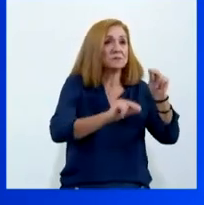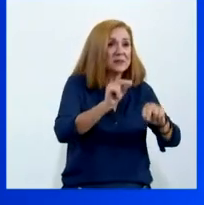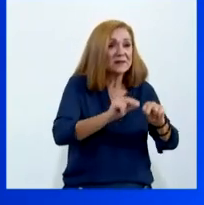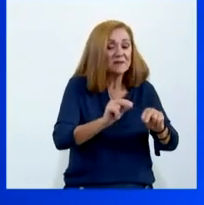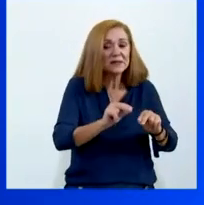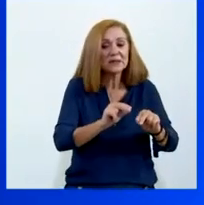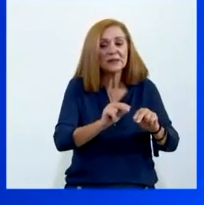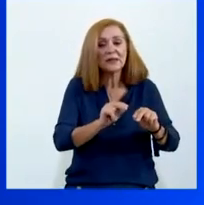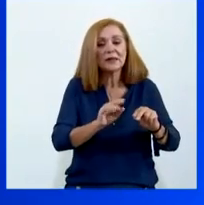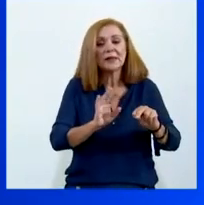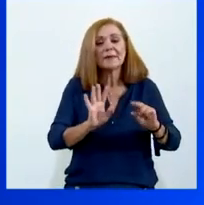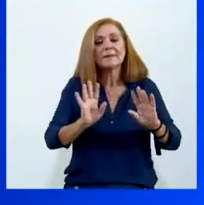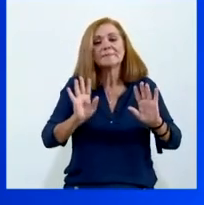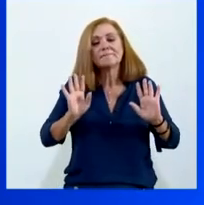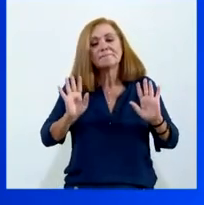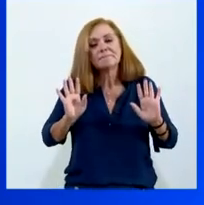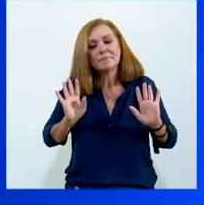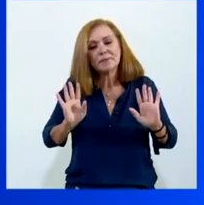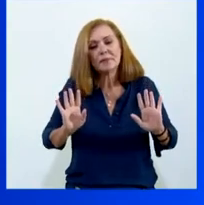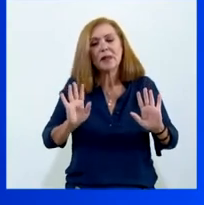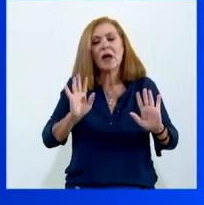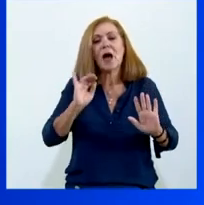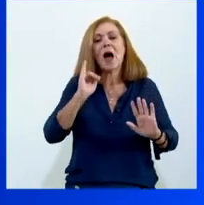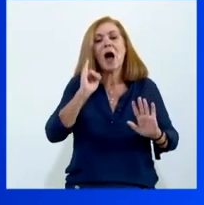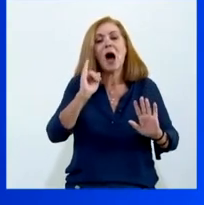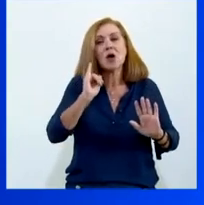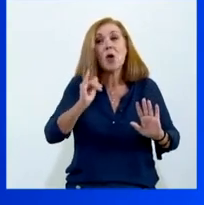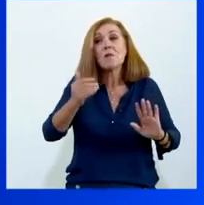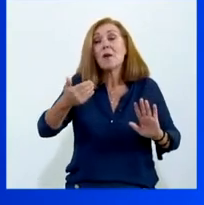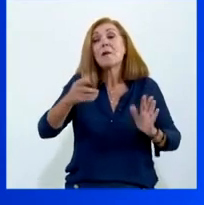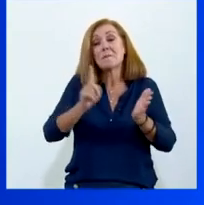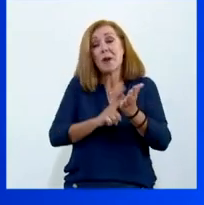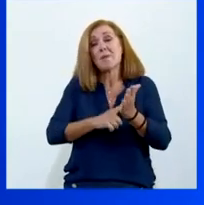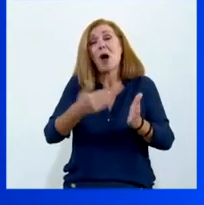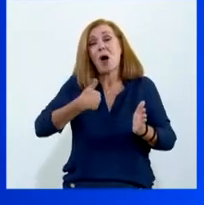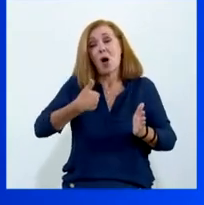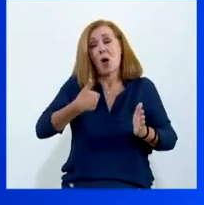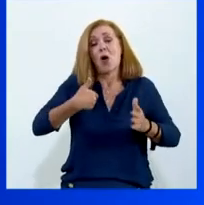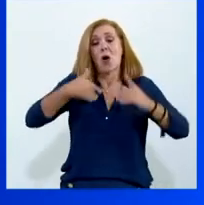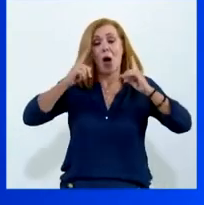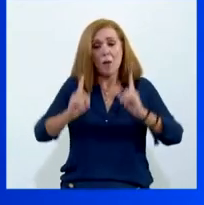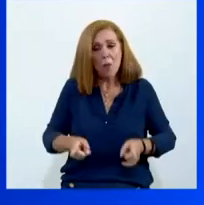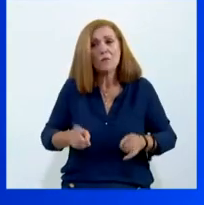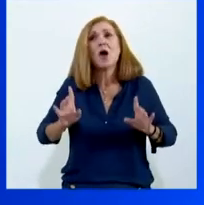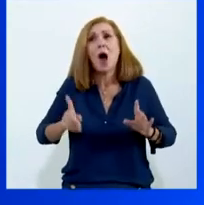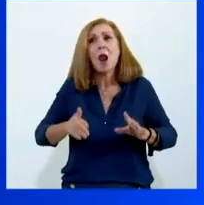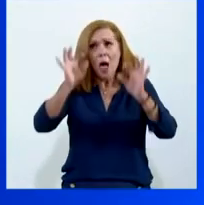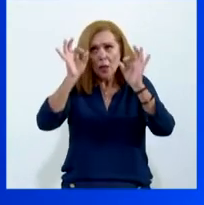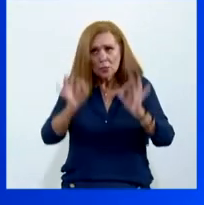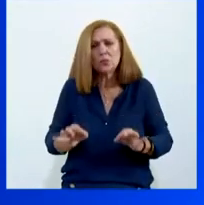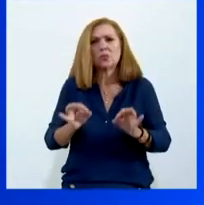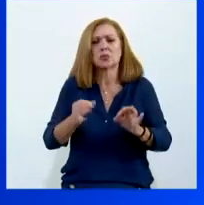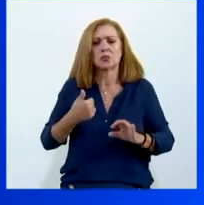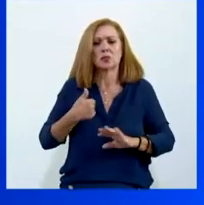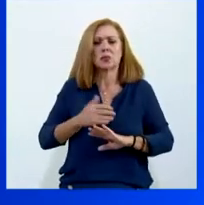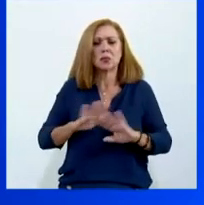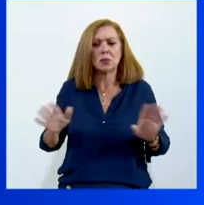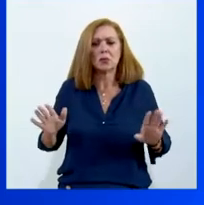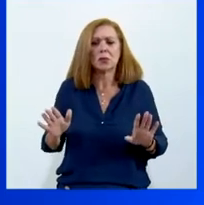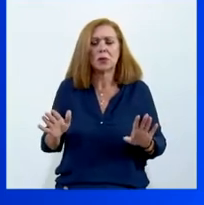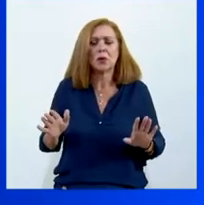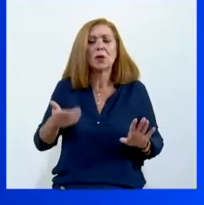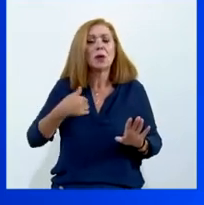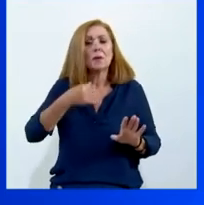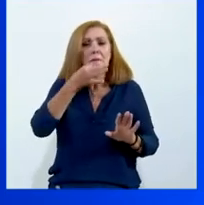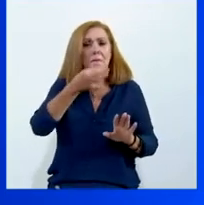προφανώς είναι μια δική μου απόφαση. Όμως ισχύει στο ακέραιο αυτό το οποίο έχω